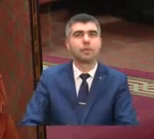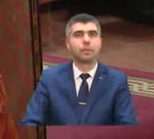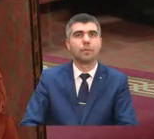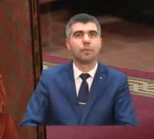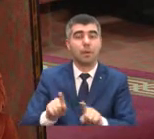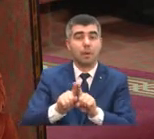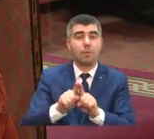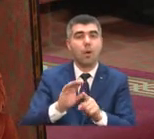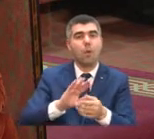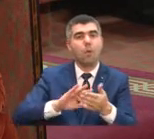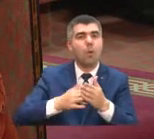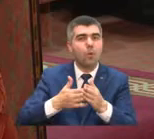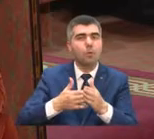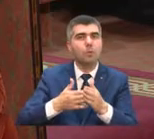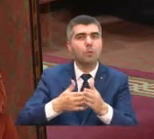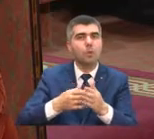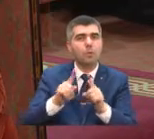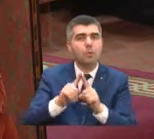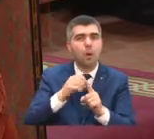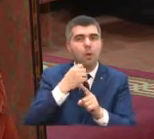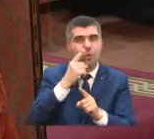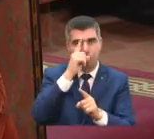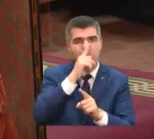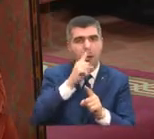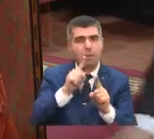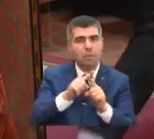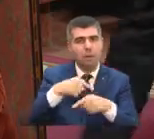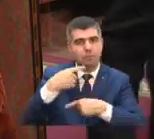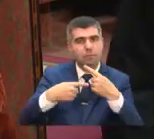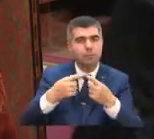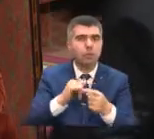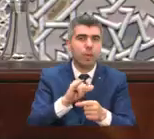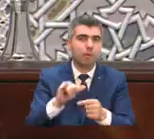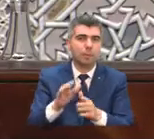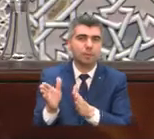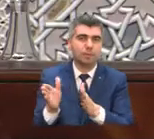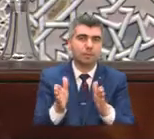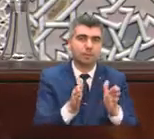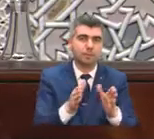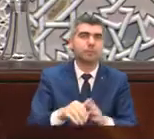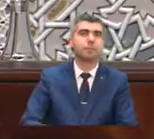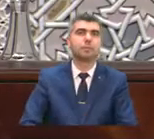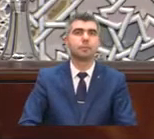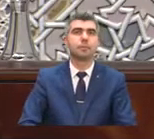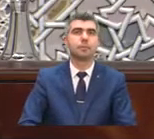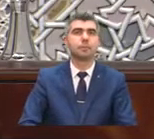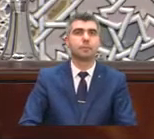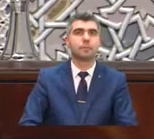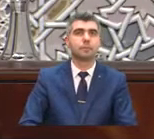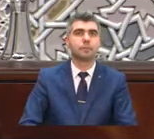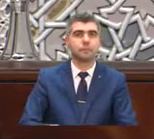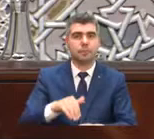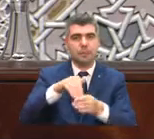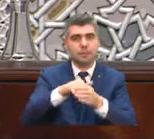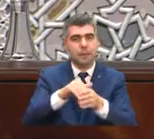أغلب الأوقات كنتغلبوا على هذه الصعوبة. شكرا. كلمة لكم سيد نائب التعقيب، تفضلوا.